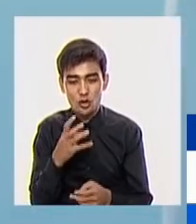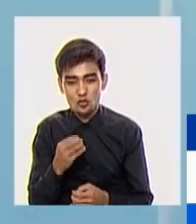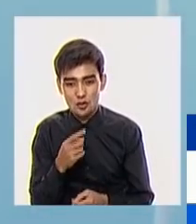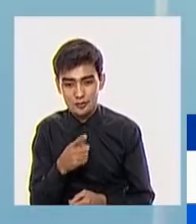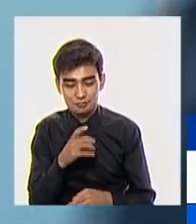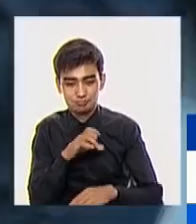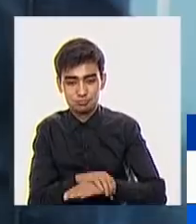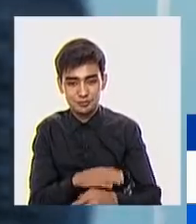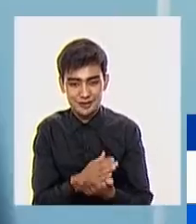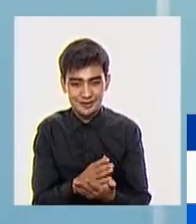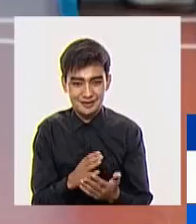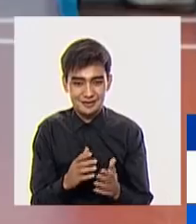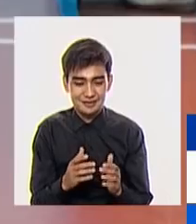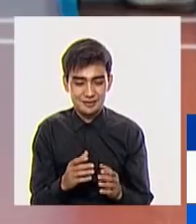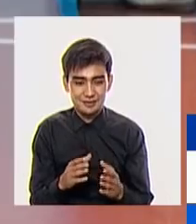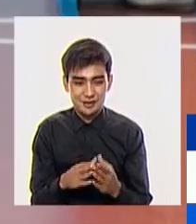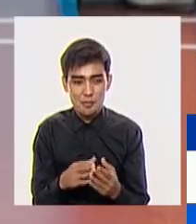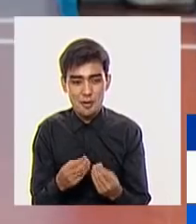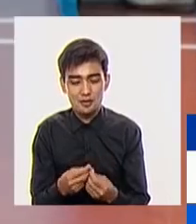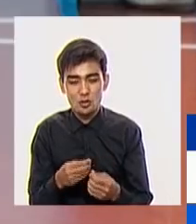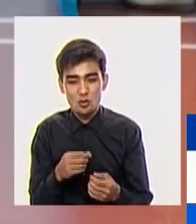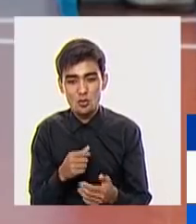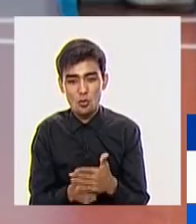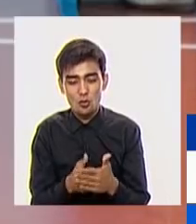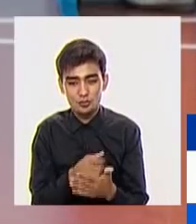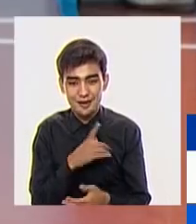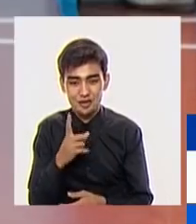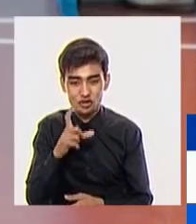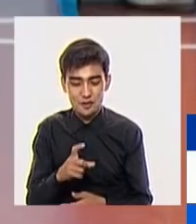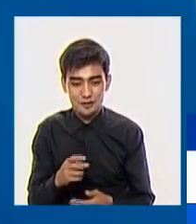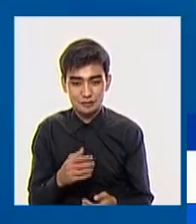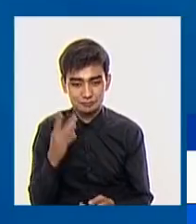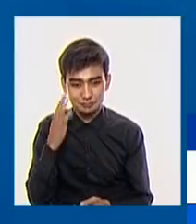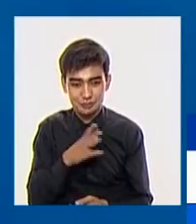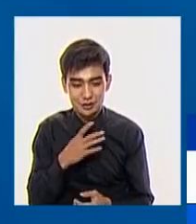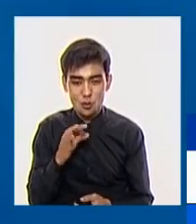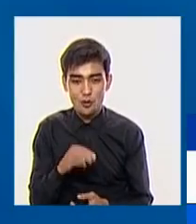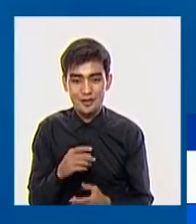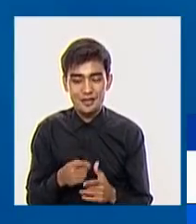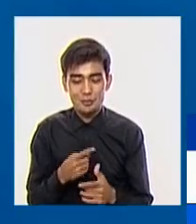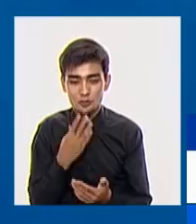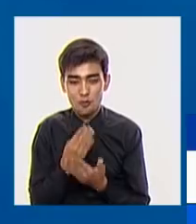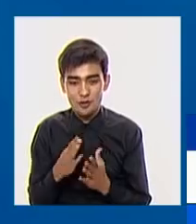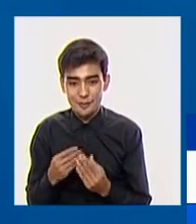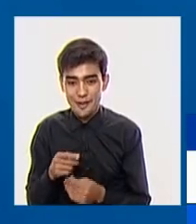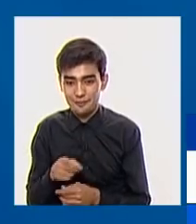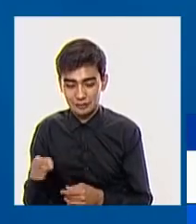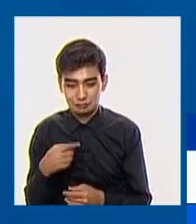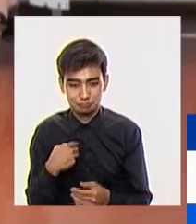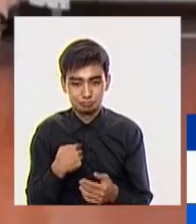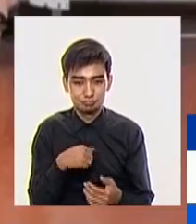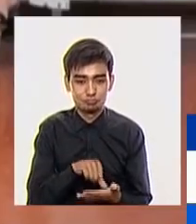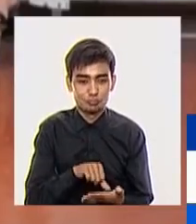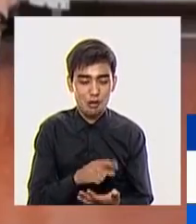они зафиксировали семейные голосования, когда один гражданин пытался проголосовать от имени всех членов своей семьи. Но, как